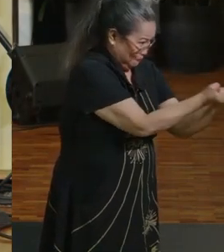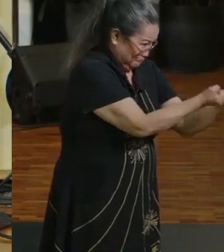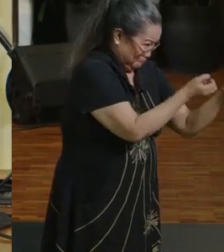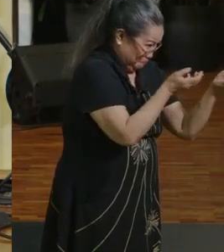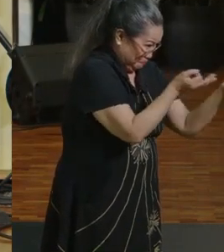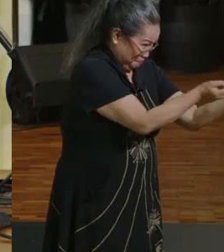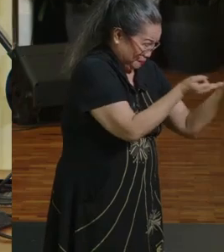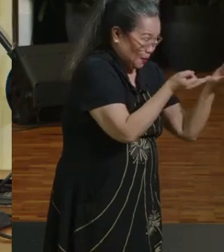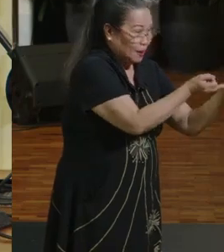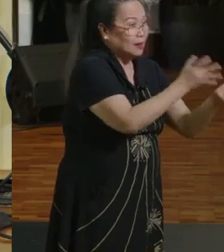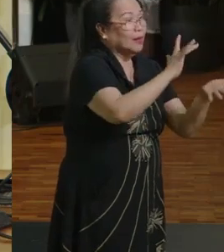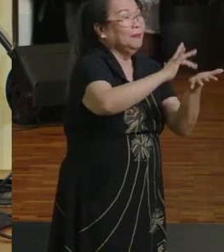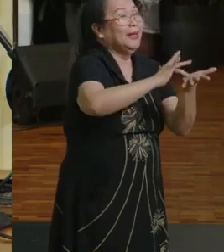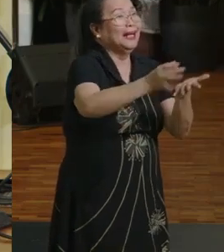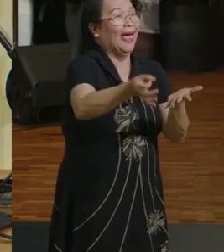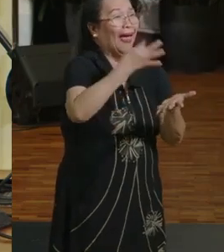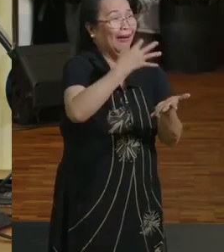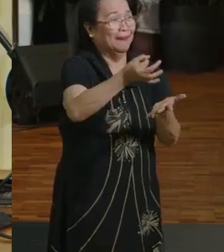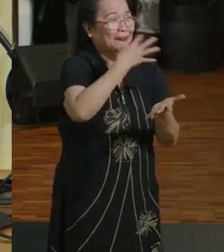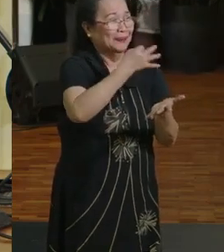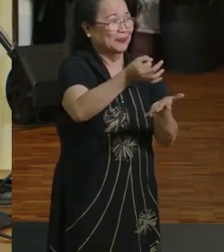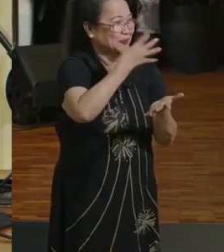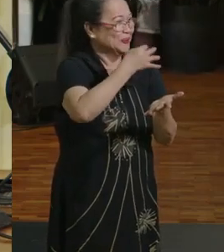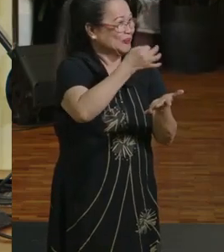sa mga gamot na pinaiinom niya sa akin.